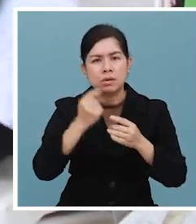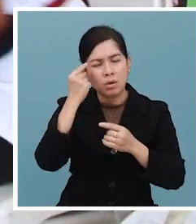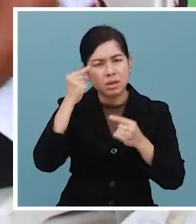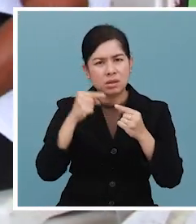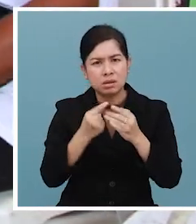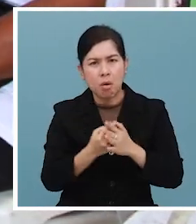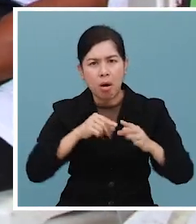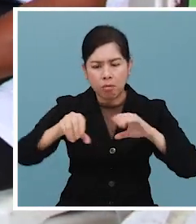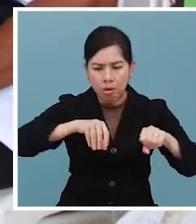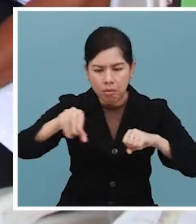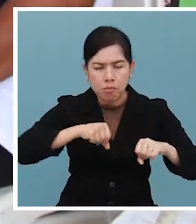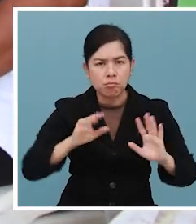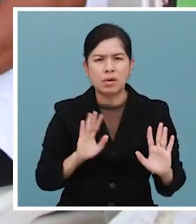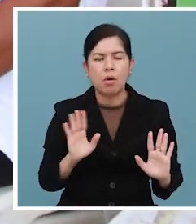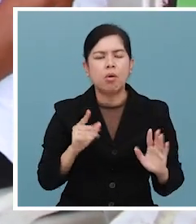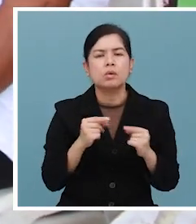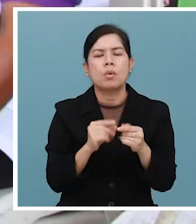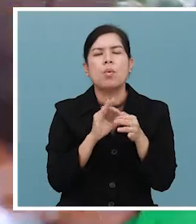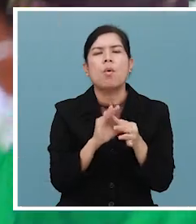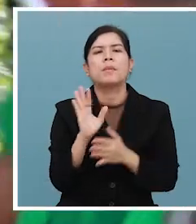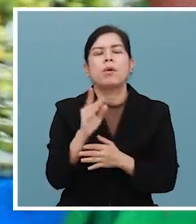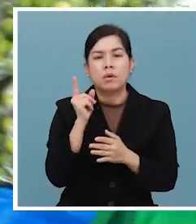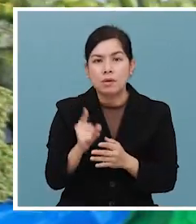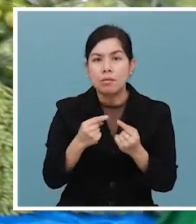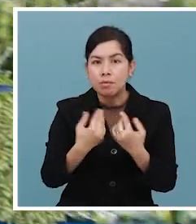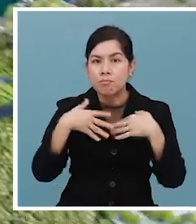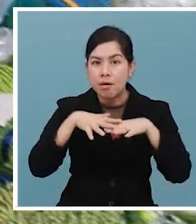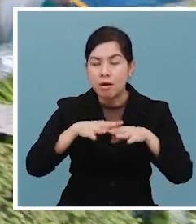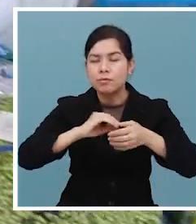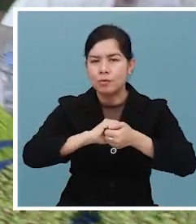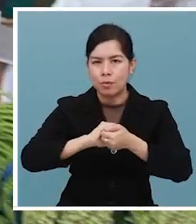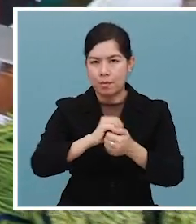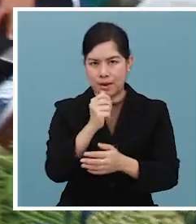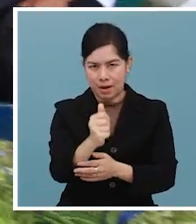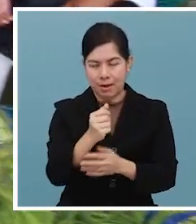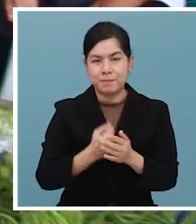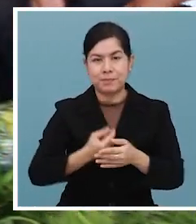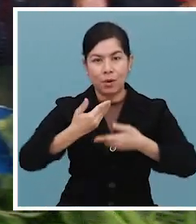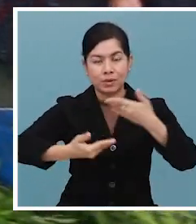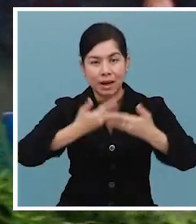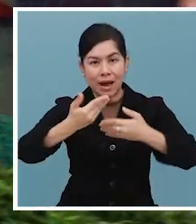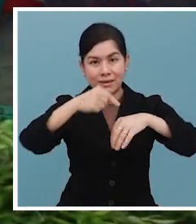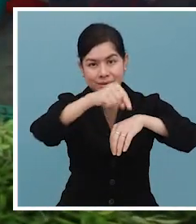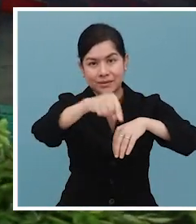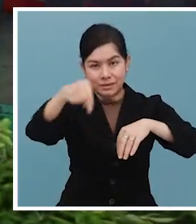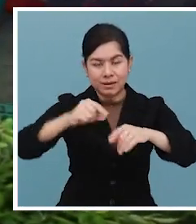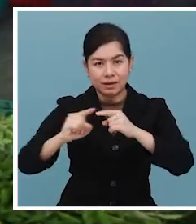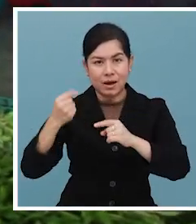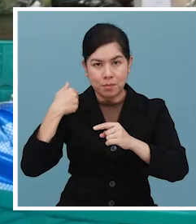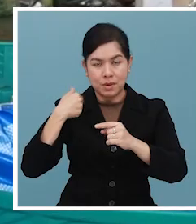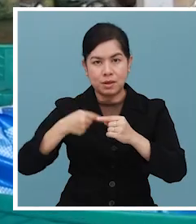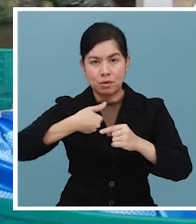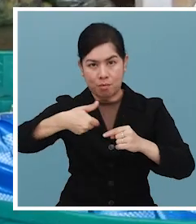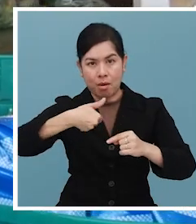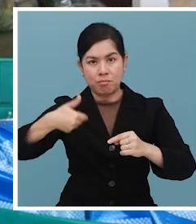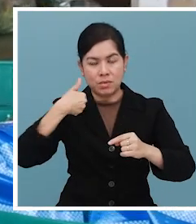จะมาแย่งเราที่เราขายหรือแย่งอะไรเราต้องไปด้วยกันได้จริงๆตลาดก็มาท้าทามหลายตลาดอยู ่น ะใช่แต่ว่า